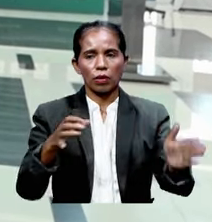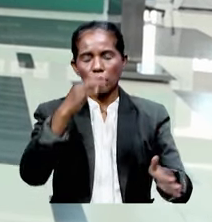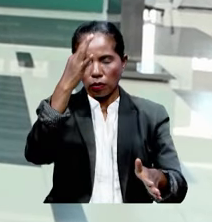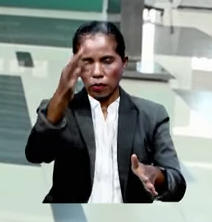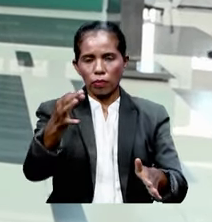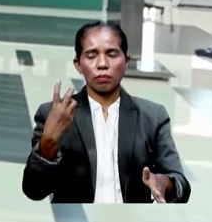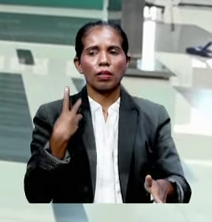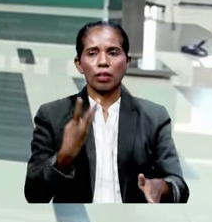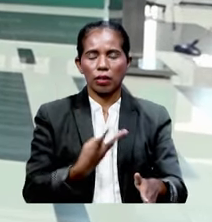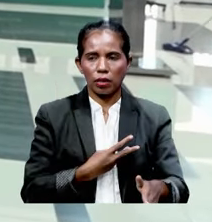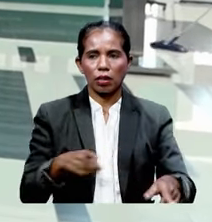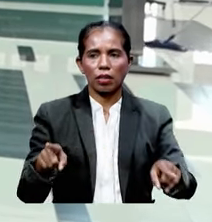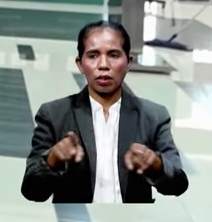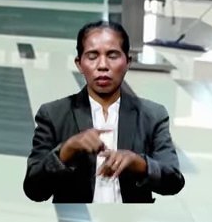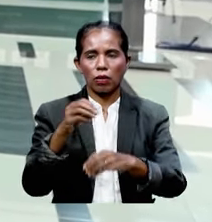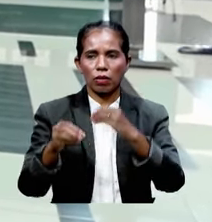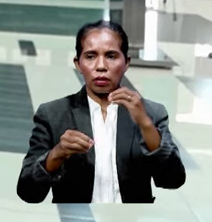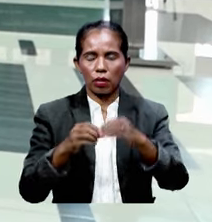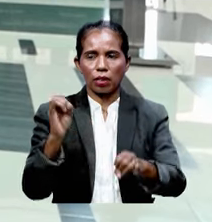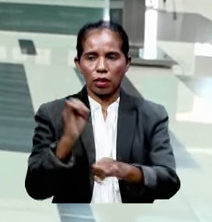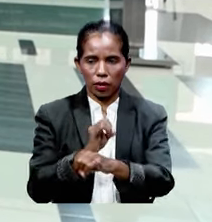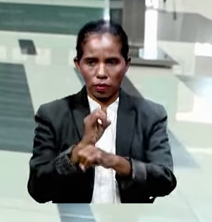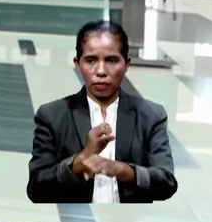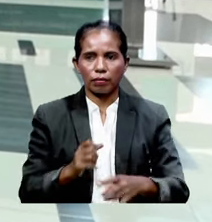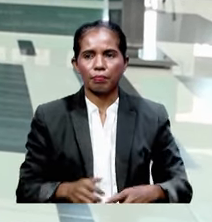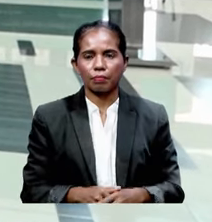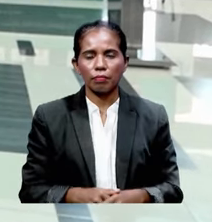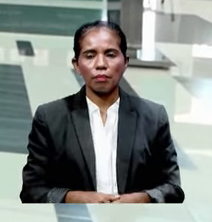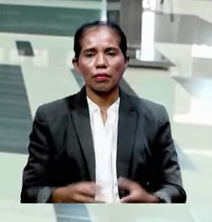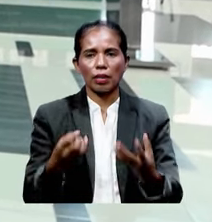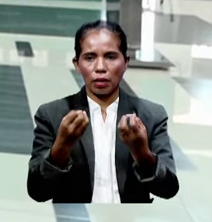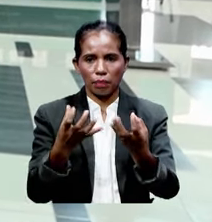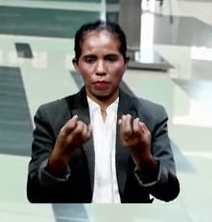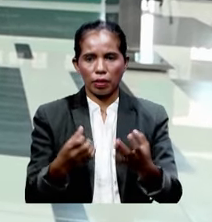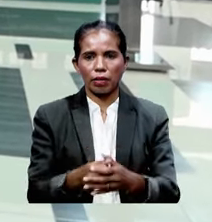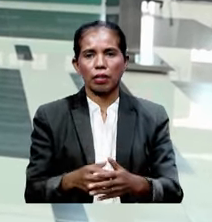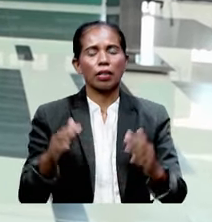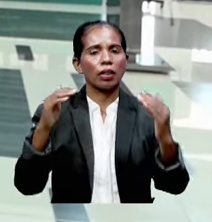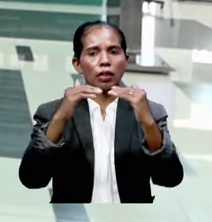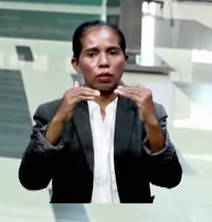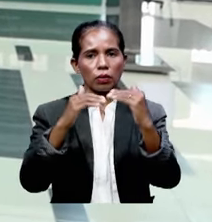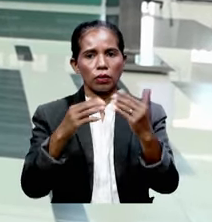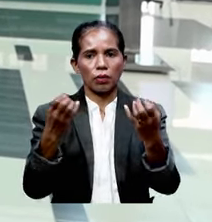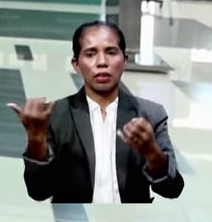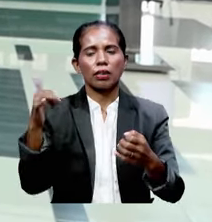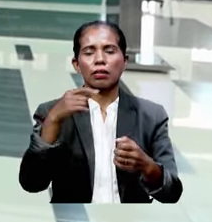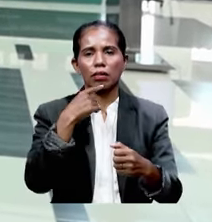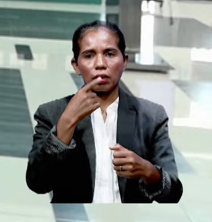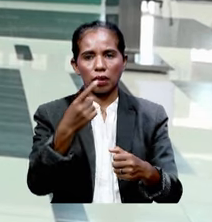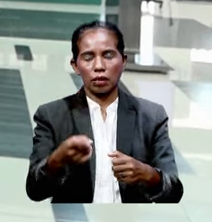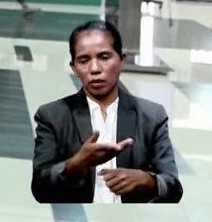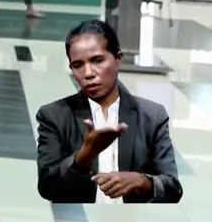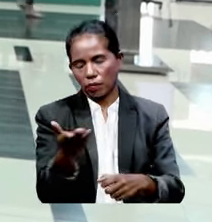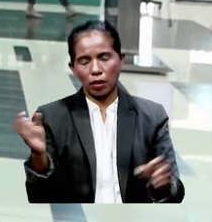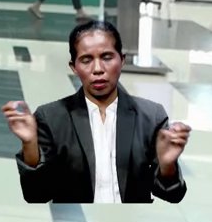ita maka iha sektor industria. Barak iha in kontro bilateral barak sir hatete. Imila